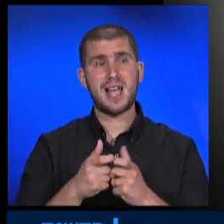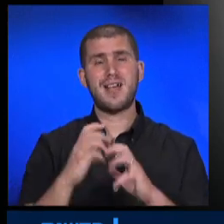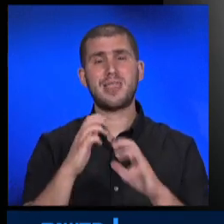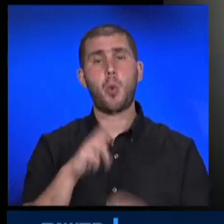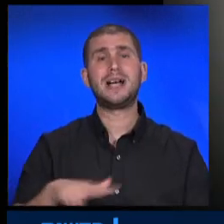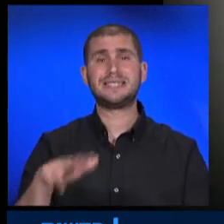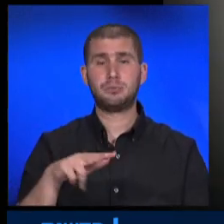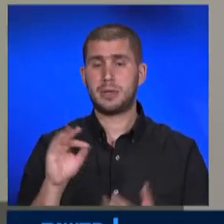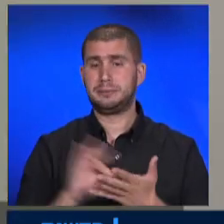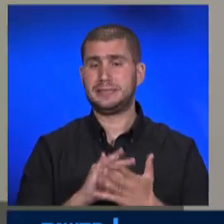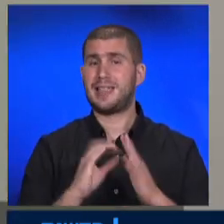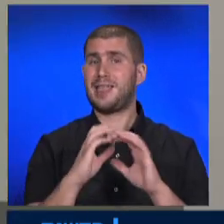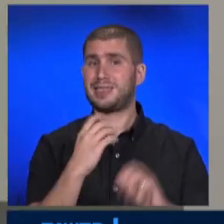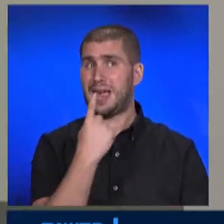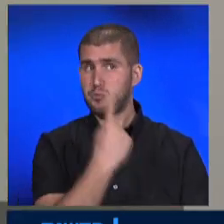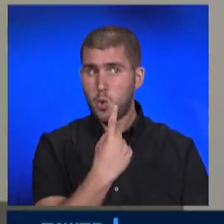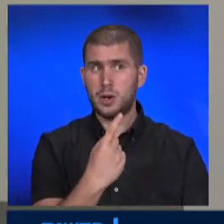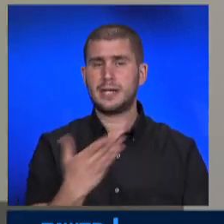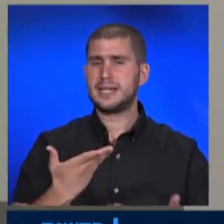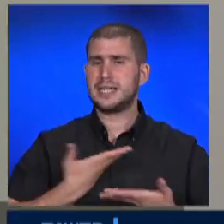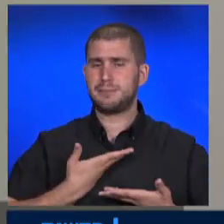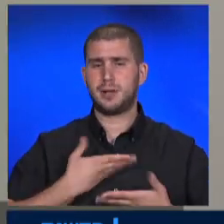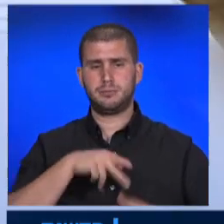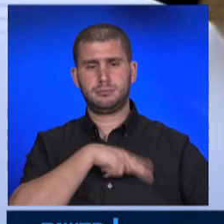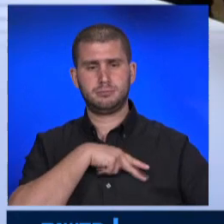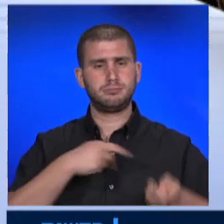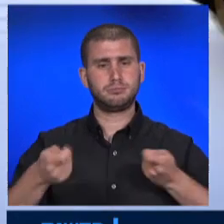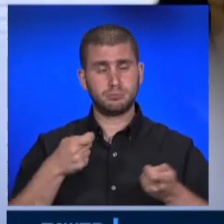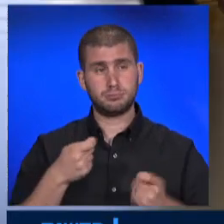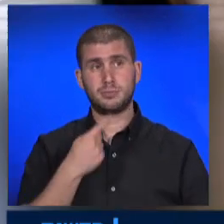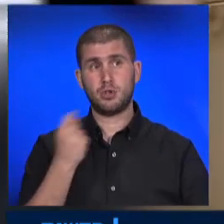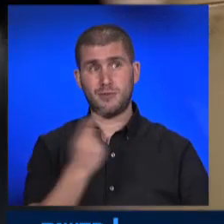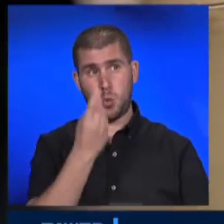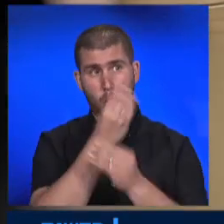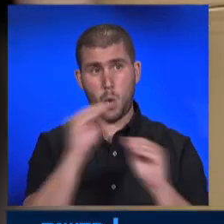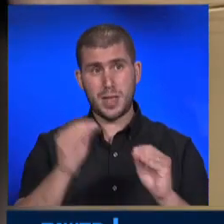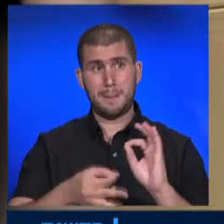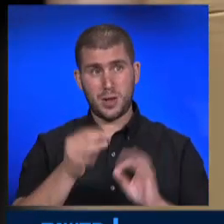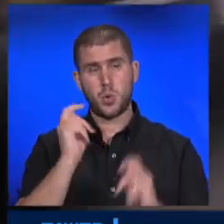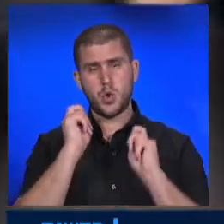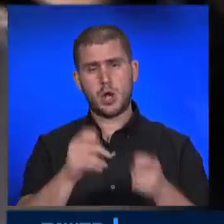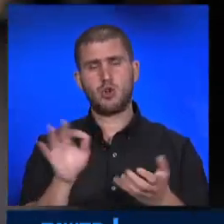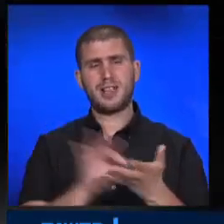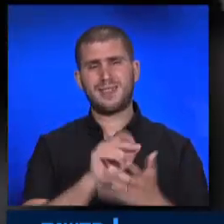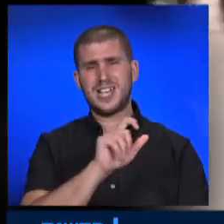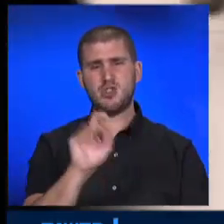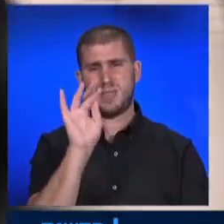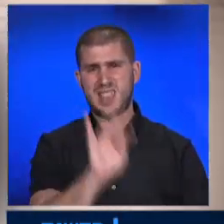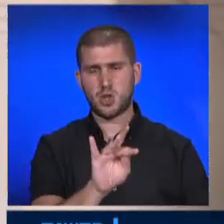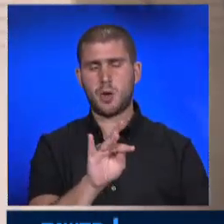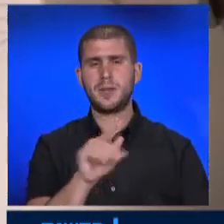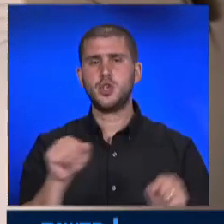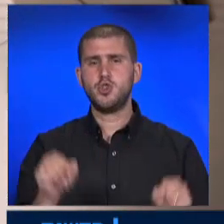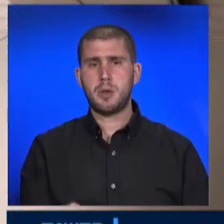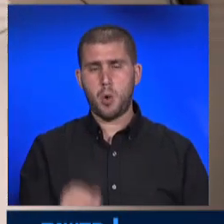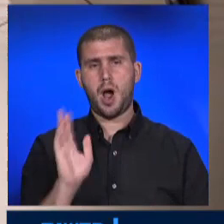הציבורית במשרד התחבורה, קיבל לידיו את המושכות. רק השבוע הודיעה הפרקליטות שיוגש נגדו כתב אישום כפוף לשימוע